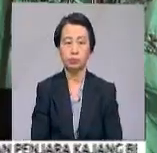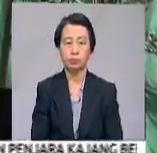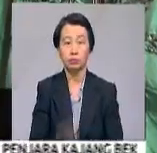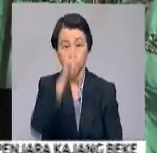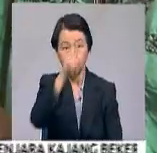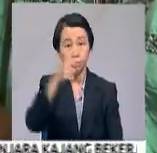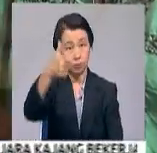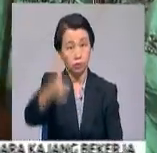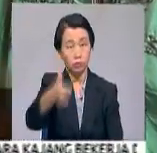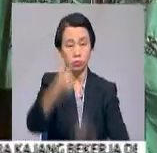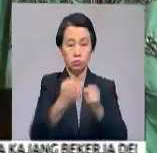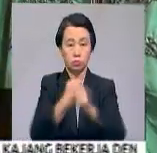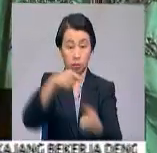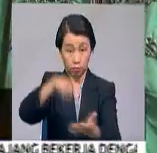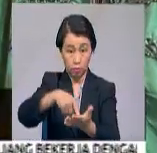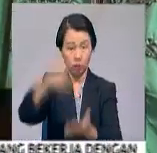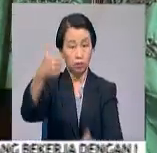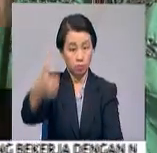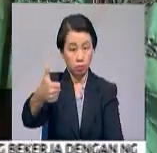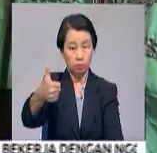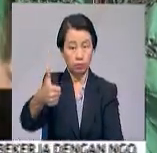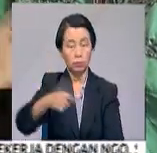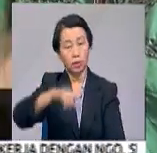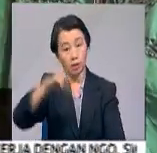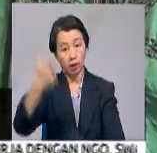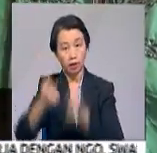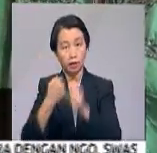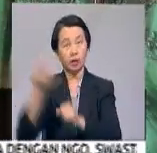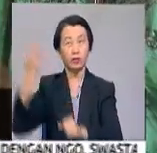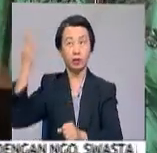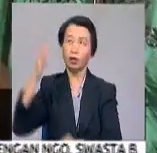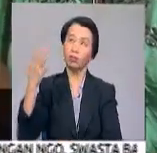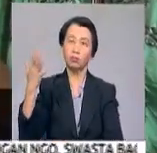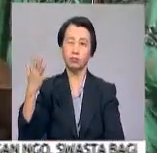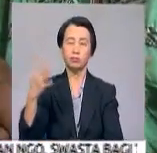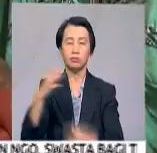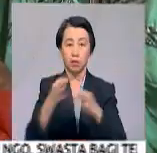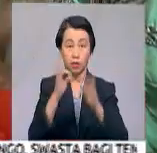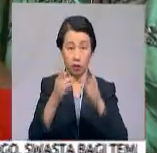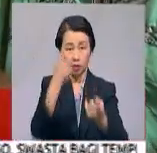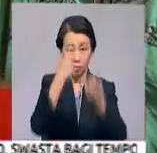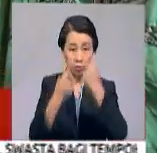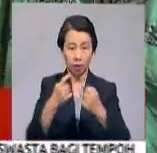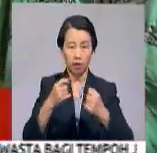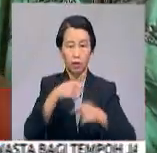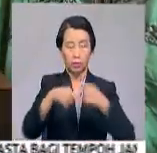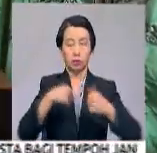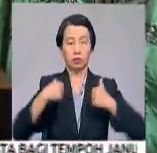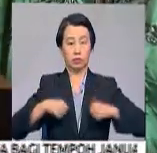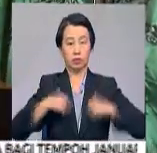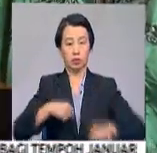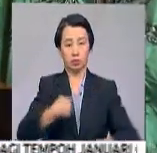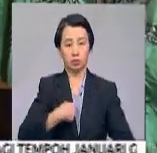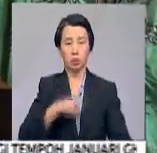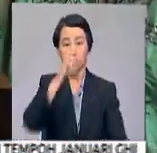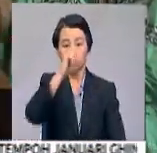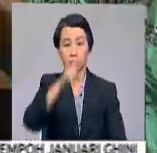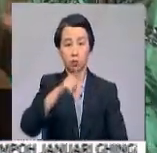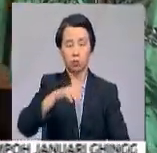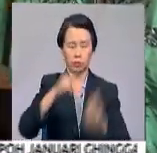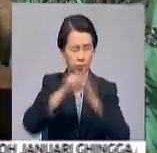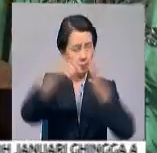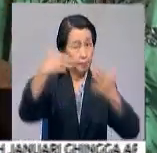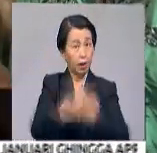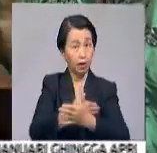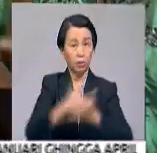Memang bagus. Tahun ini memang bagus. Lain pada yang lainlah. Kalau you nak tanya pasal pakaian kami, memang yang latest. I